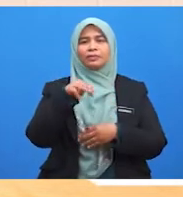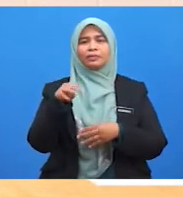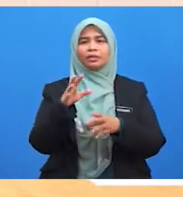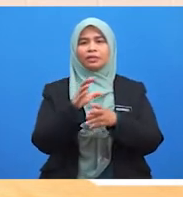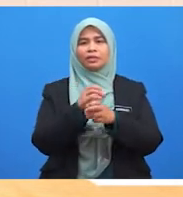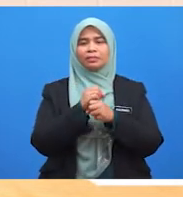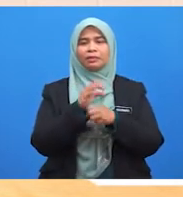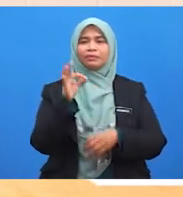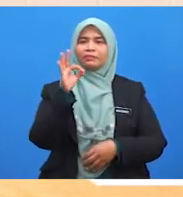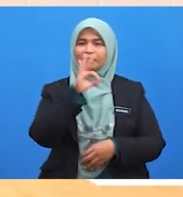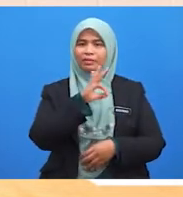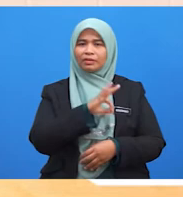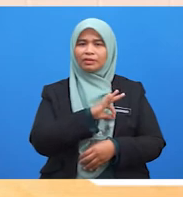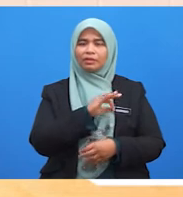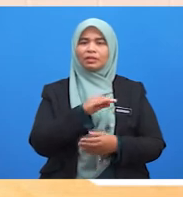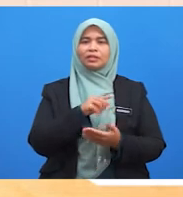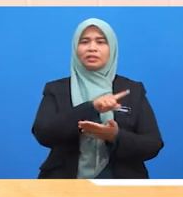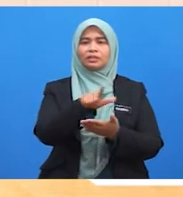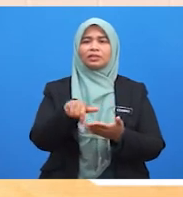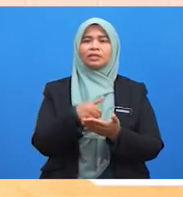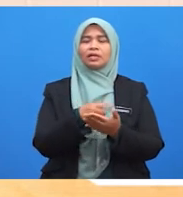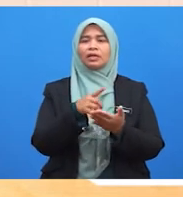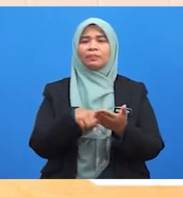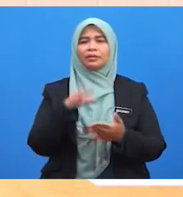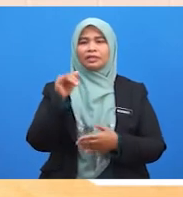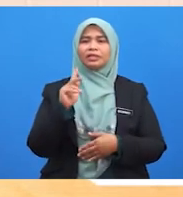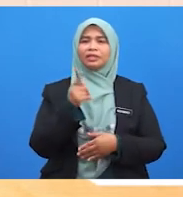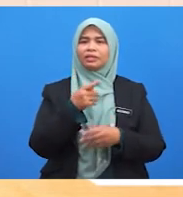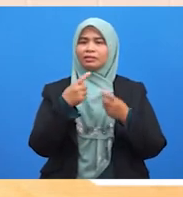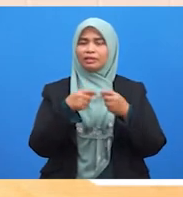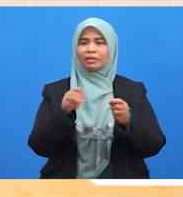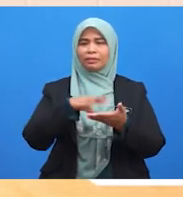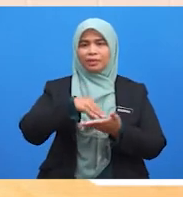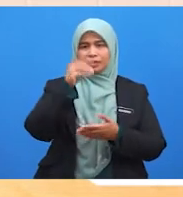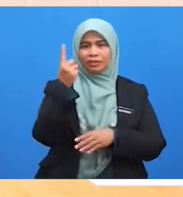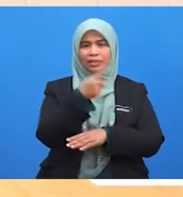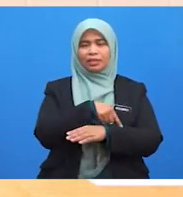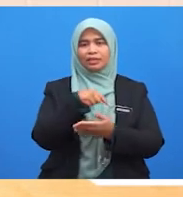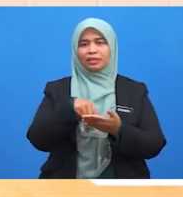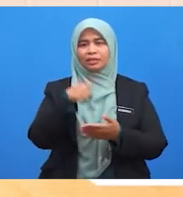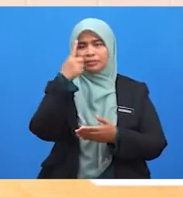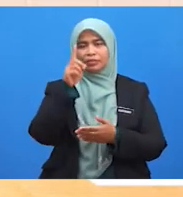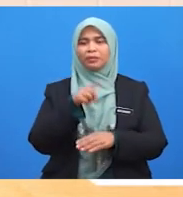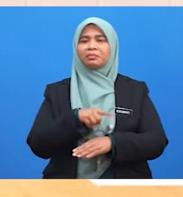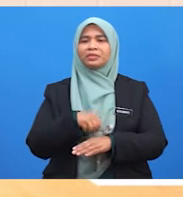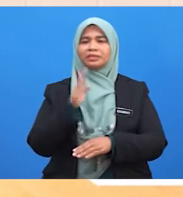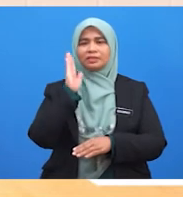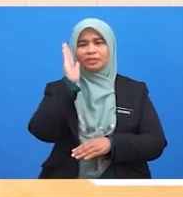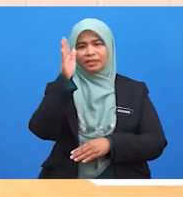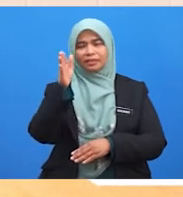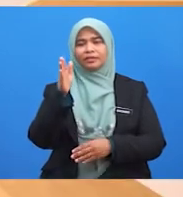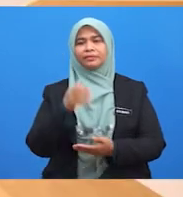dapat memanfaatkan segala apa yang telah kita pelajari pada hari ini untuk masa-masa akan